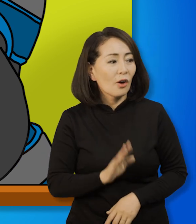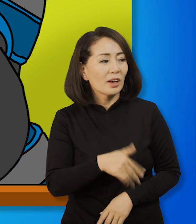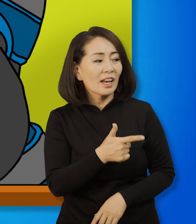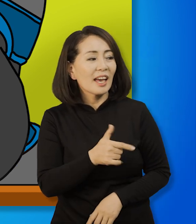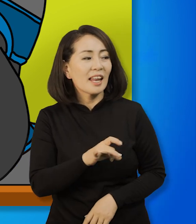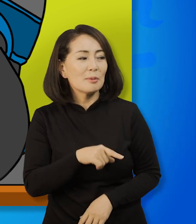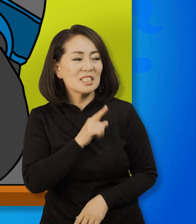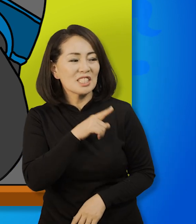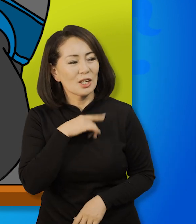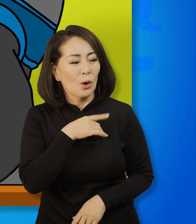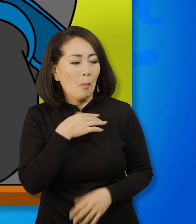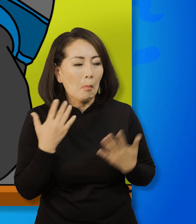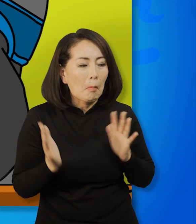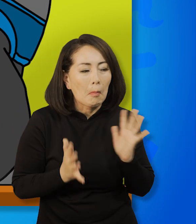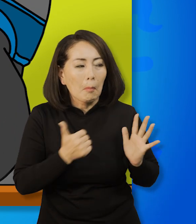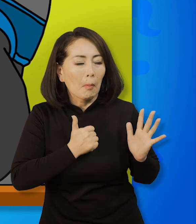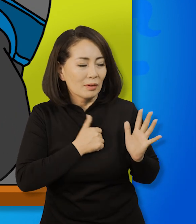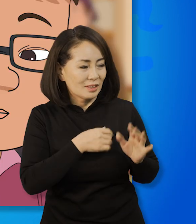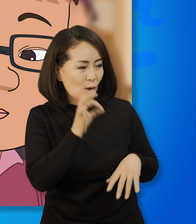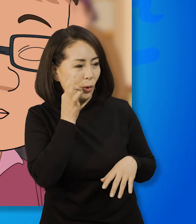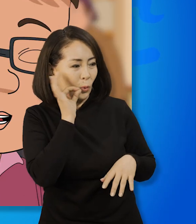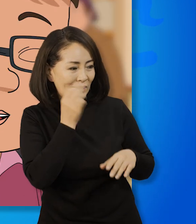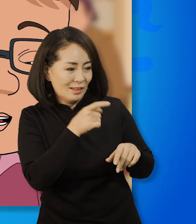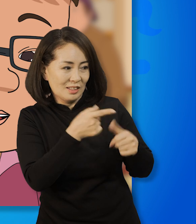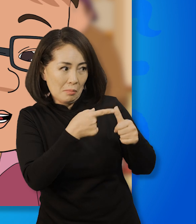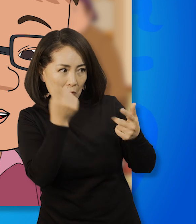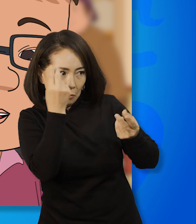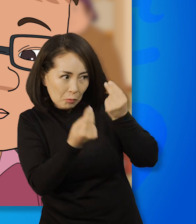Грэми, эвгүй ярьж байгаад хүүхэлтэн киноноос хасагдваа.